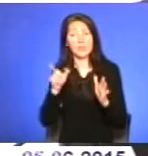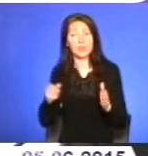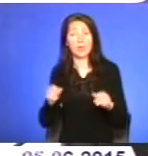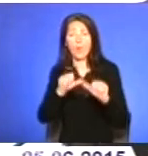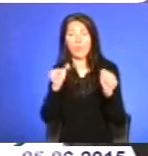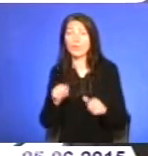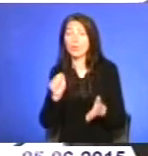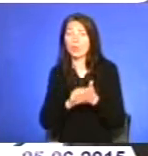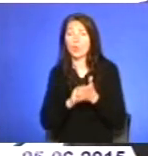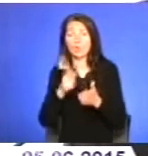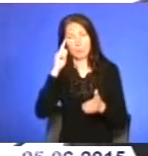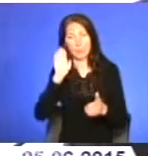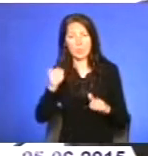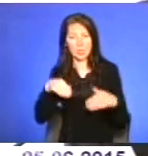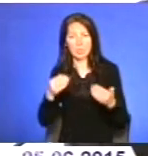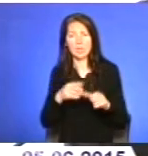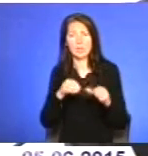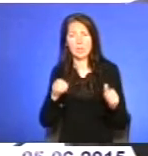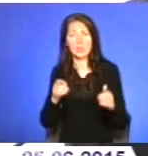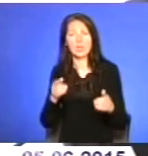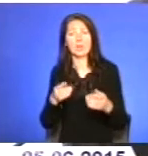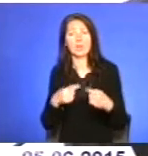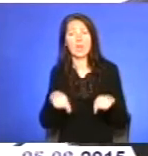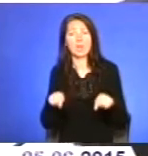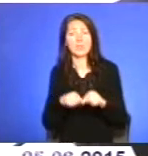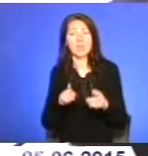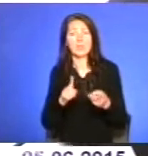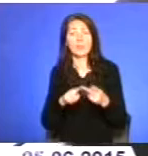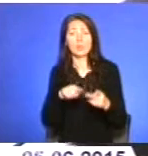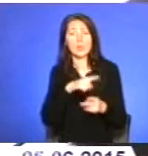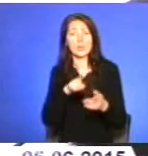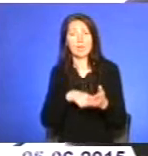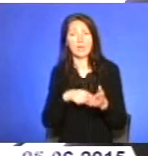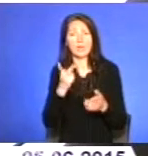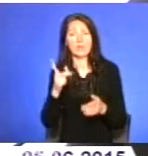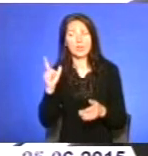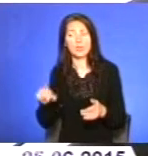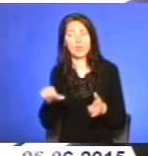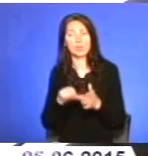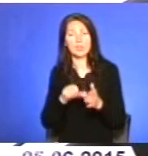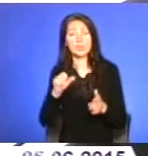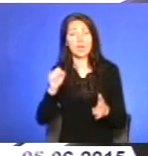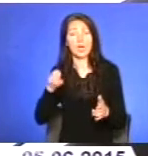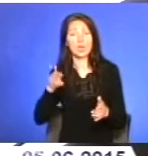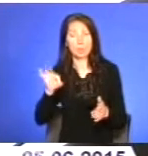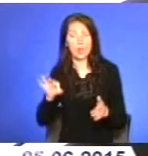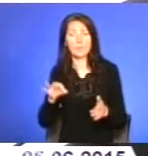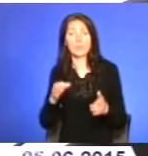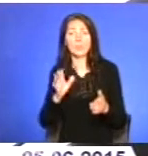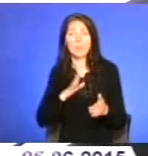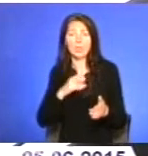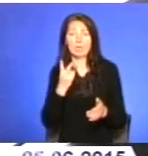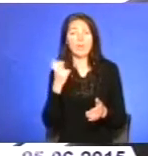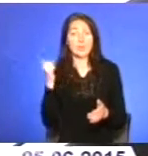ми, я думаю, що буде надано. Друге питання. Два чоловіка з числа учасників АТО проходили двотижневе лікування